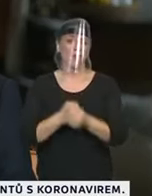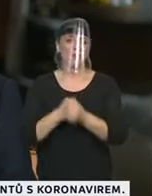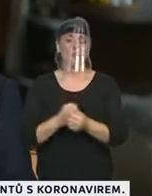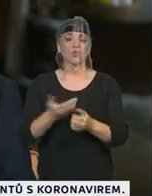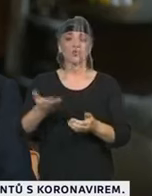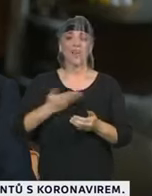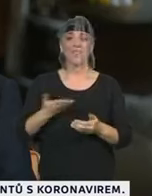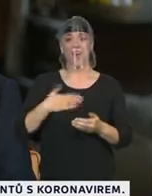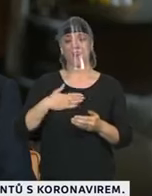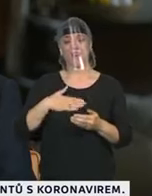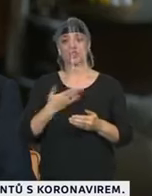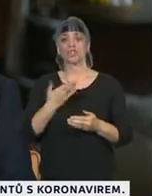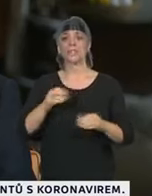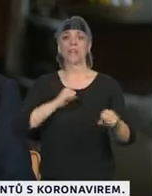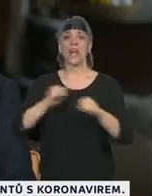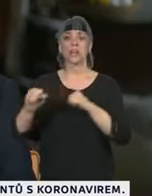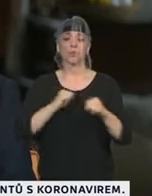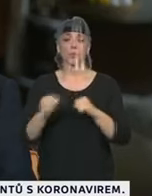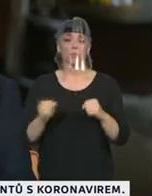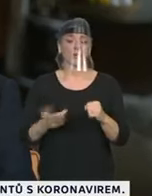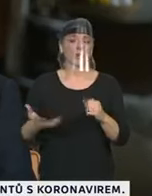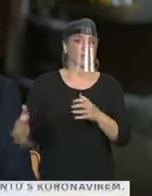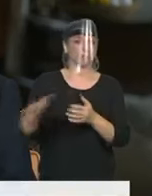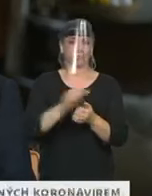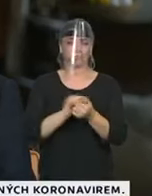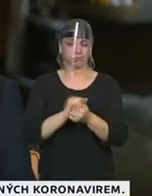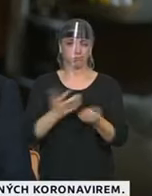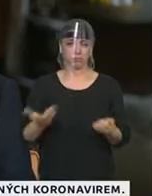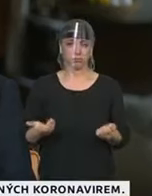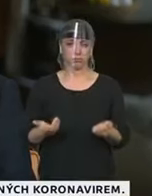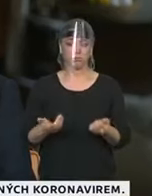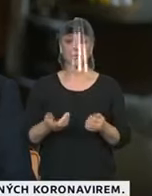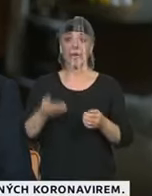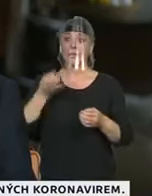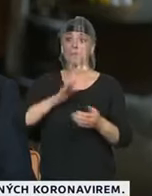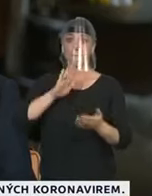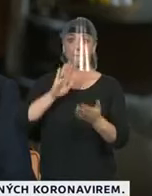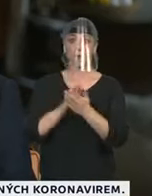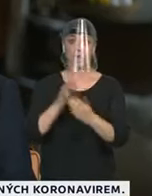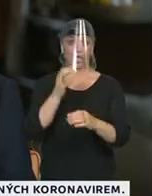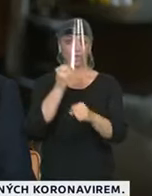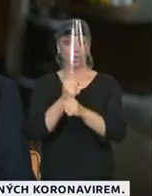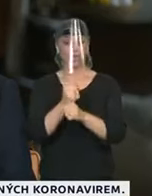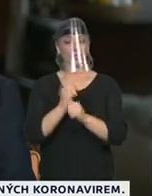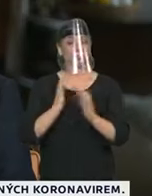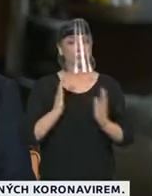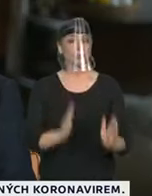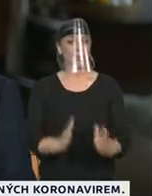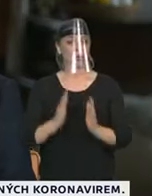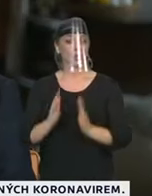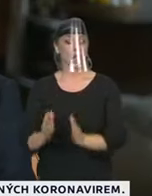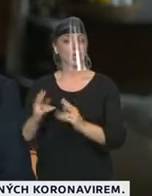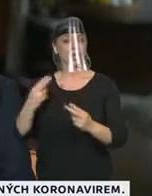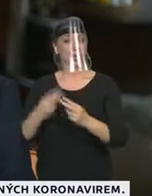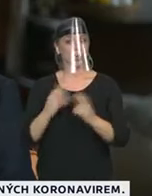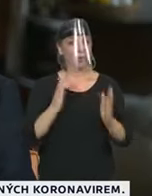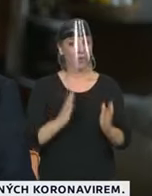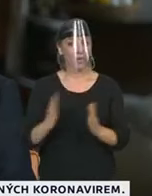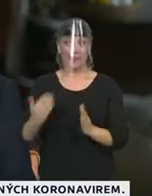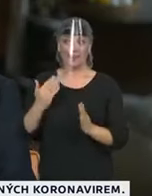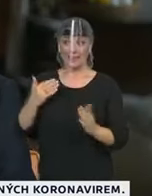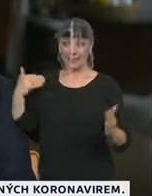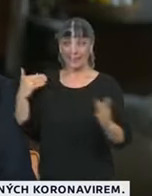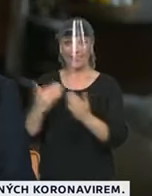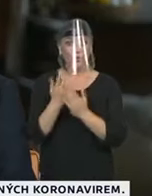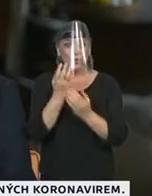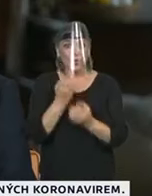naši zemi a nás všechny. Naopak, když se nám to podaří a udržíme disciplínu, která nás dostala již tak